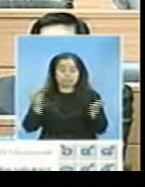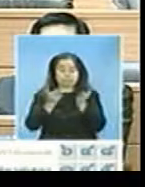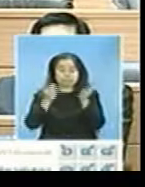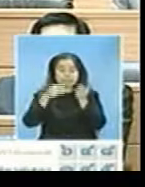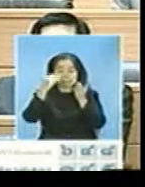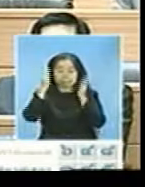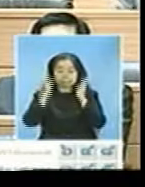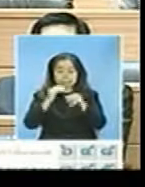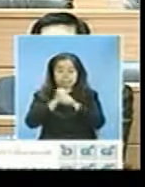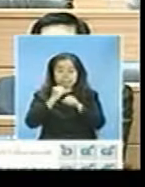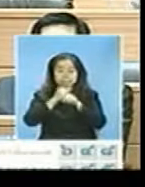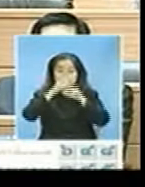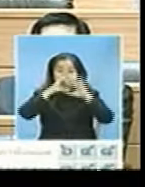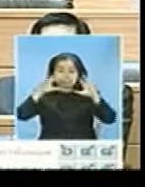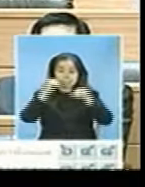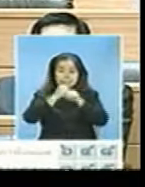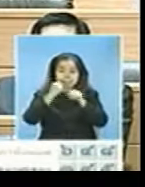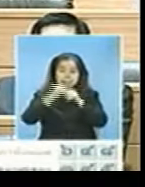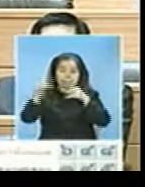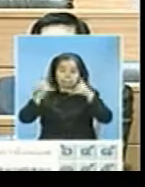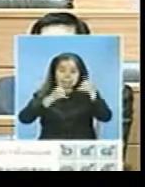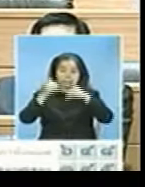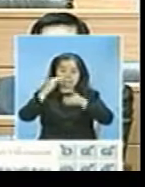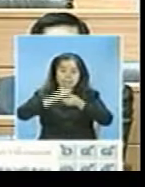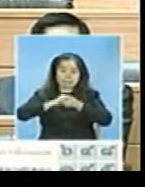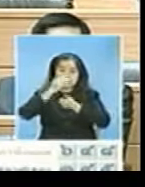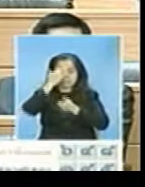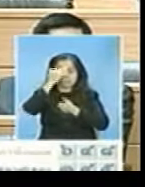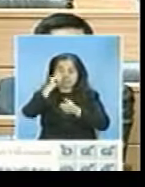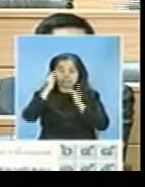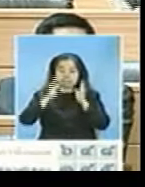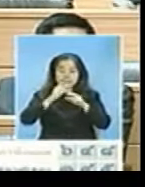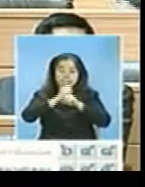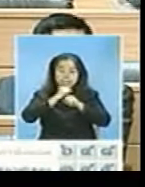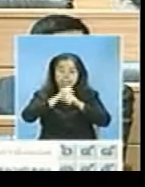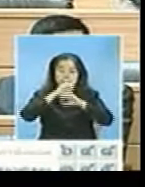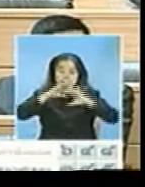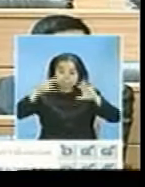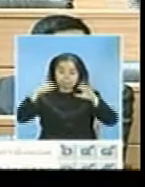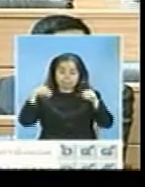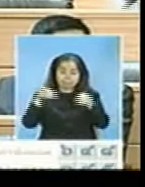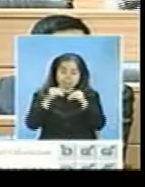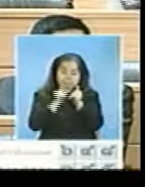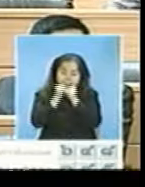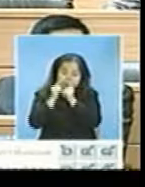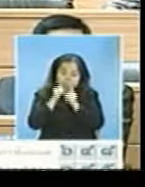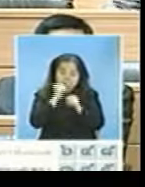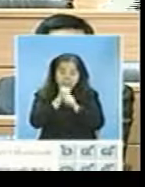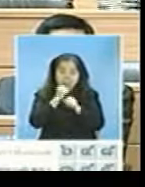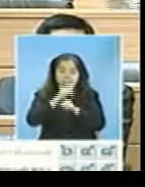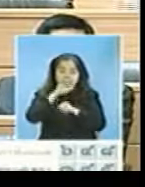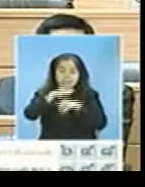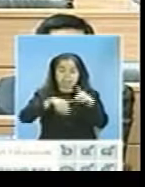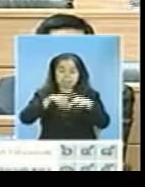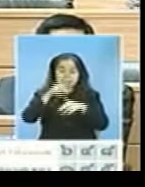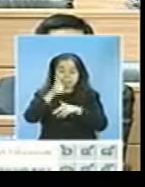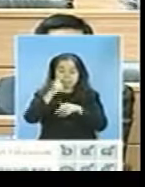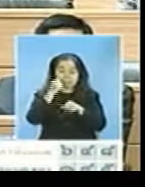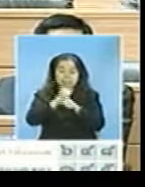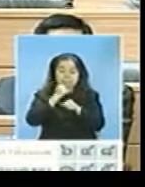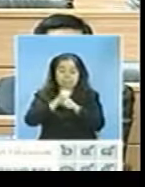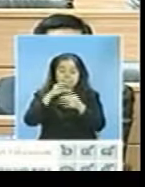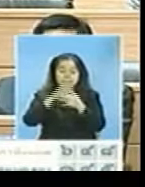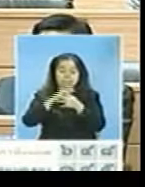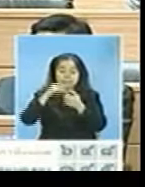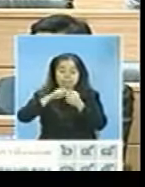การเข้ามามีส่วนร่วมเพราะเนื่องจากว่าเห็นว่าข้าราชการมีความใกล้ชิดกับประชาชนเป็นคนที่ทำงานอยู่ในพื้นที่